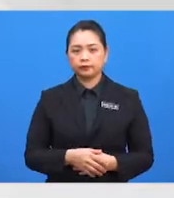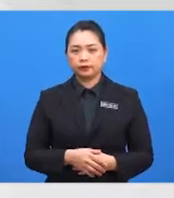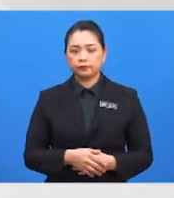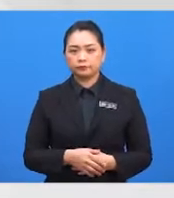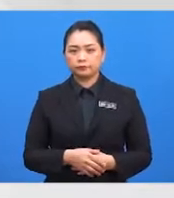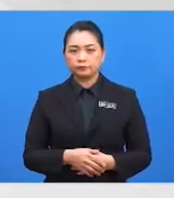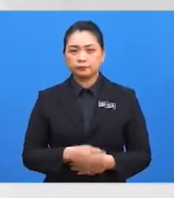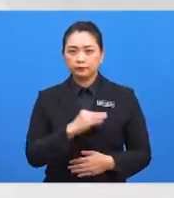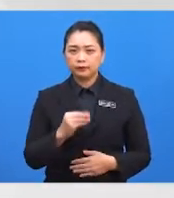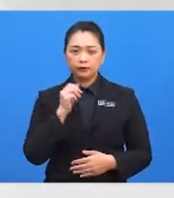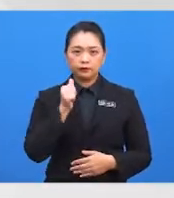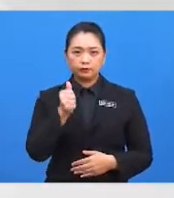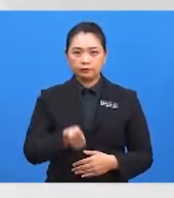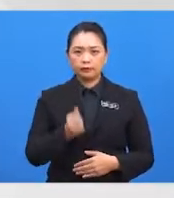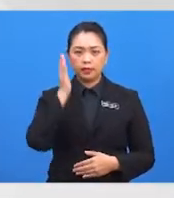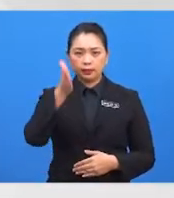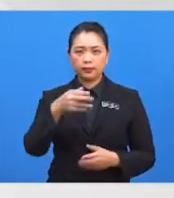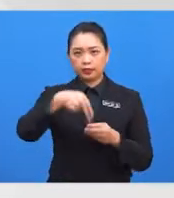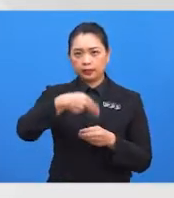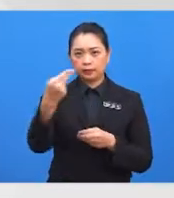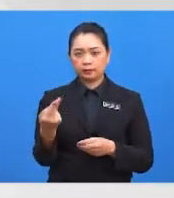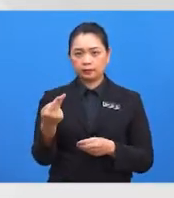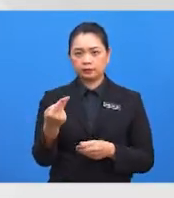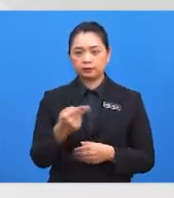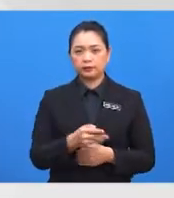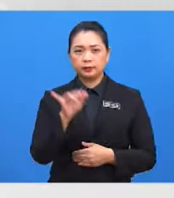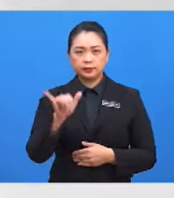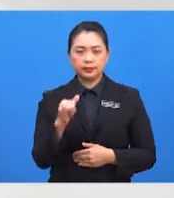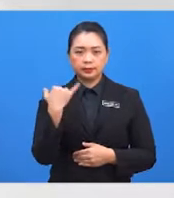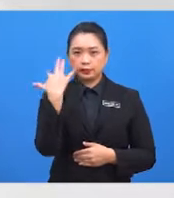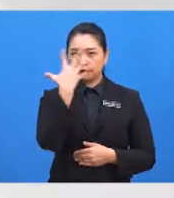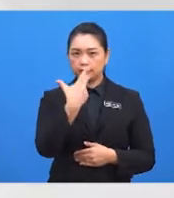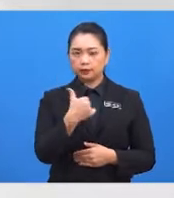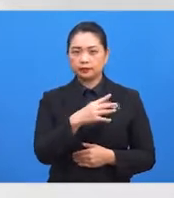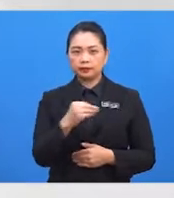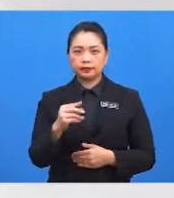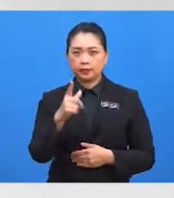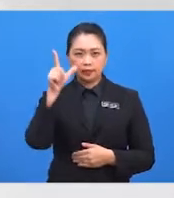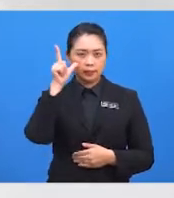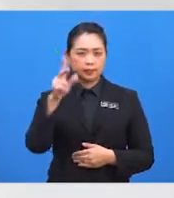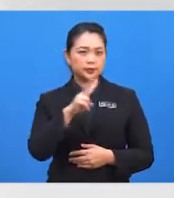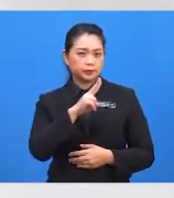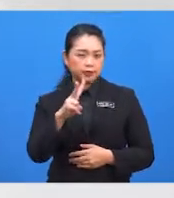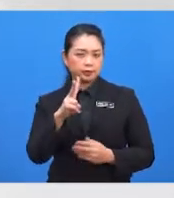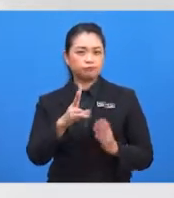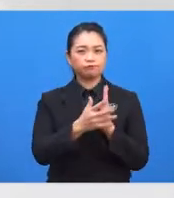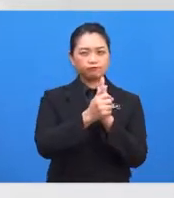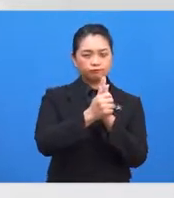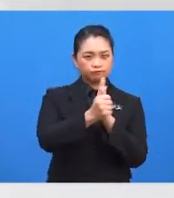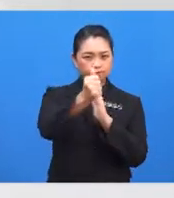anda akan hasilkan komposisi layout yang bukan sahaja cantik, malah kelihatan sangat